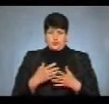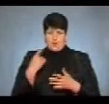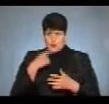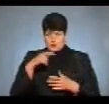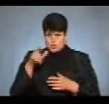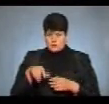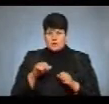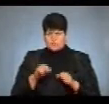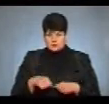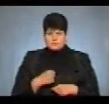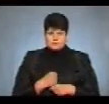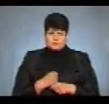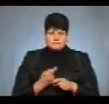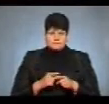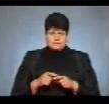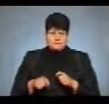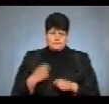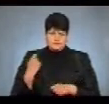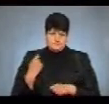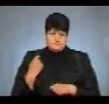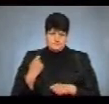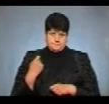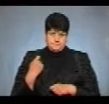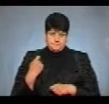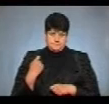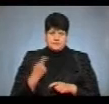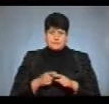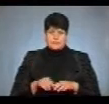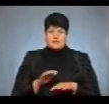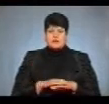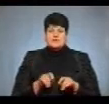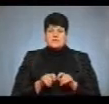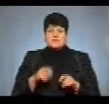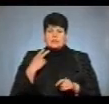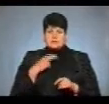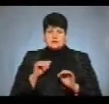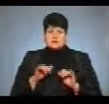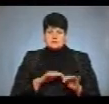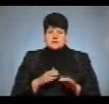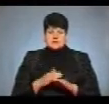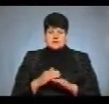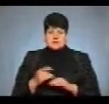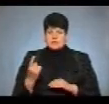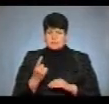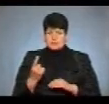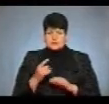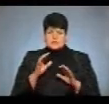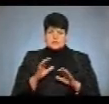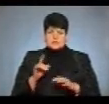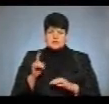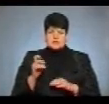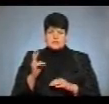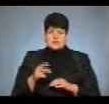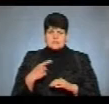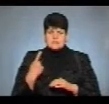яка, можливо, причетна до вчинення даного кримінального правопорушення. За даним фактом, відкрите кримінальне провадження за частиною 1 статті